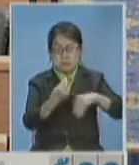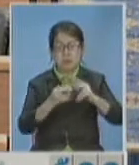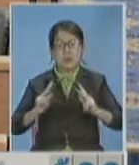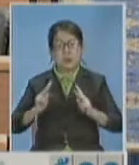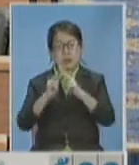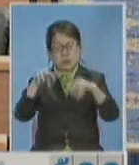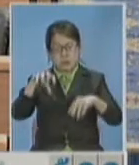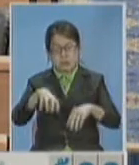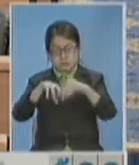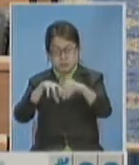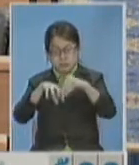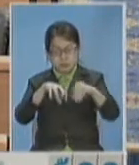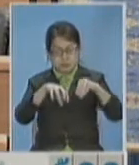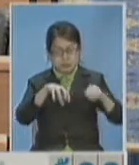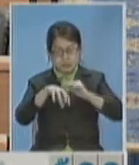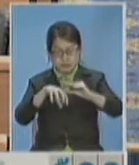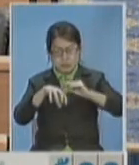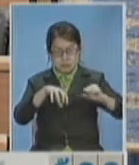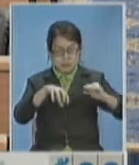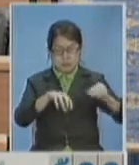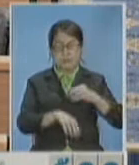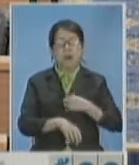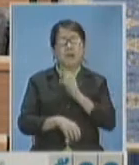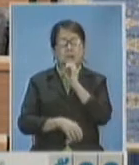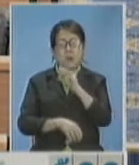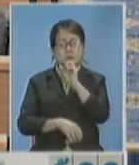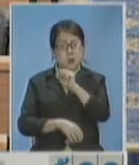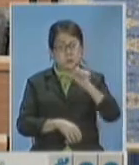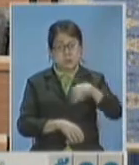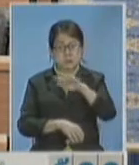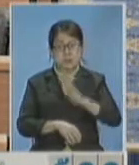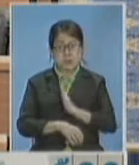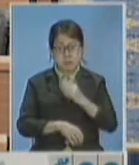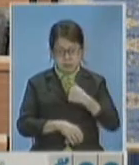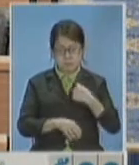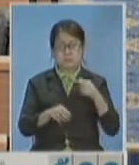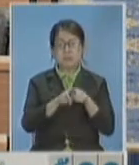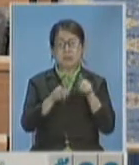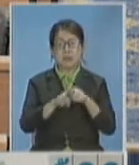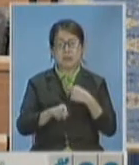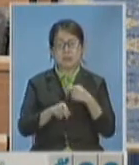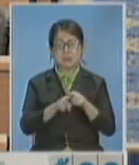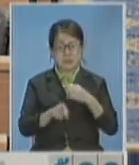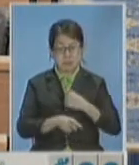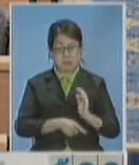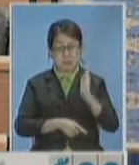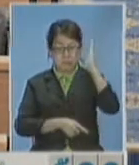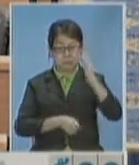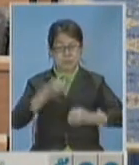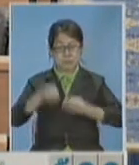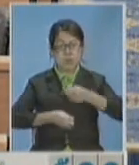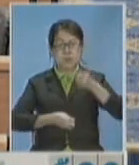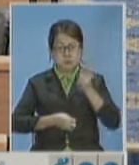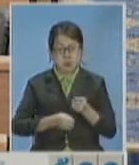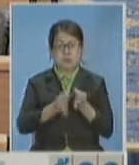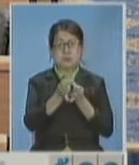รมผมว่าท่านสมาชิกผู้ทรงเกียรติทุกท่านนะครับแม้แต่ท่านตัวผมเองเนี่ยถ้าไปยติก็ควรจะให้เหตุผ